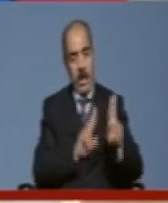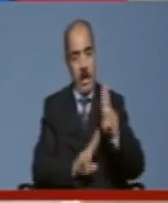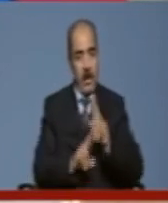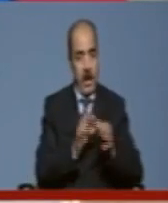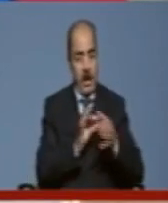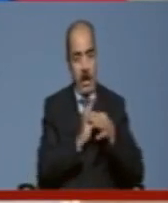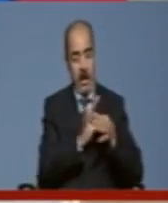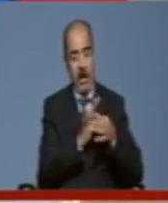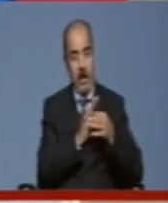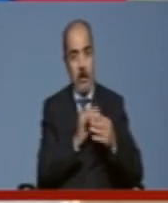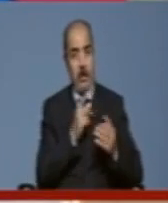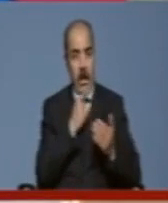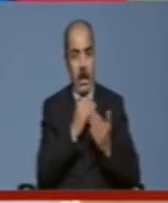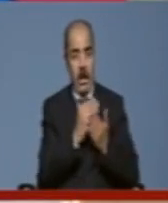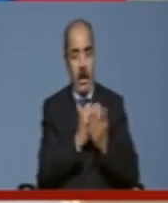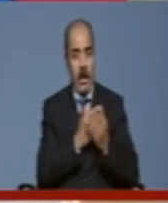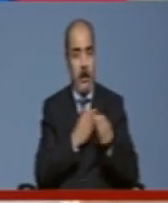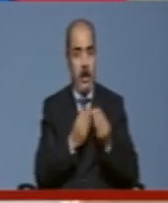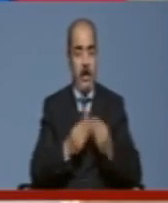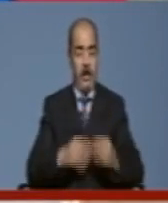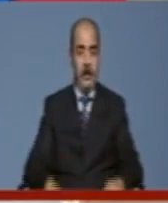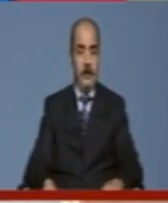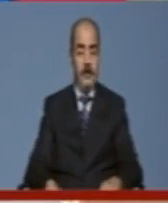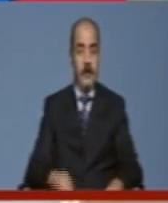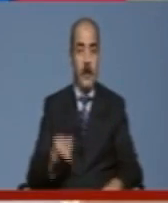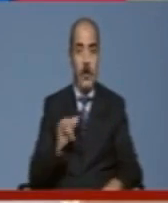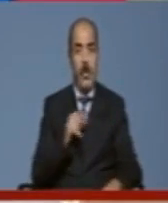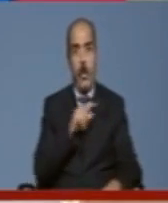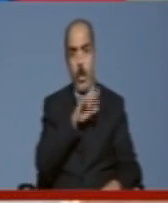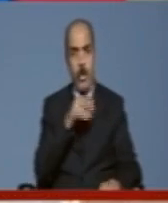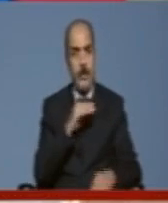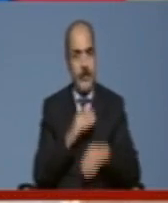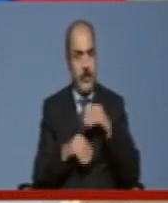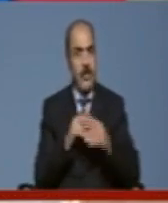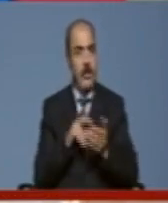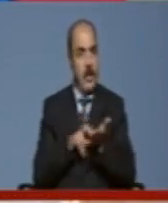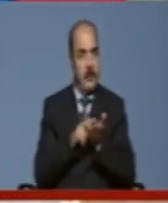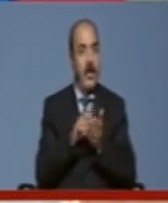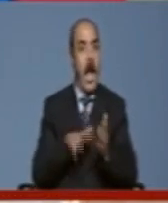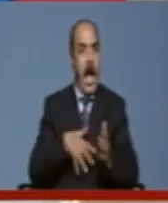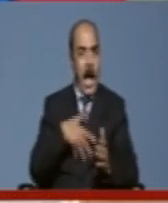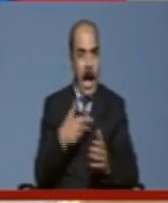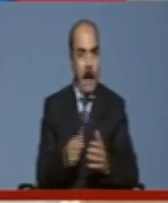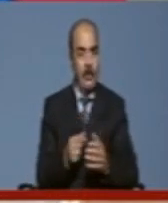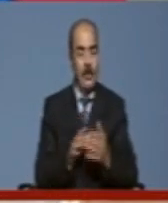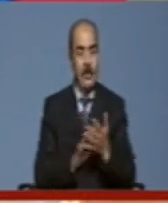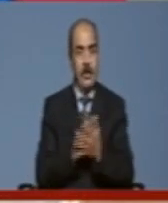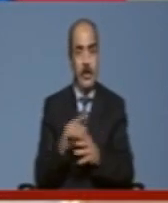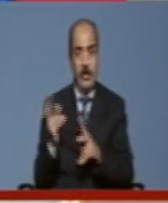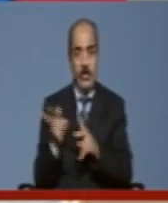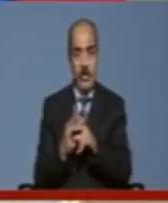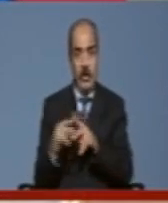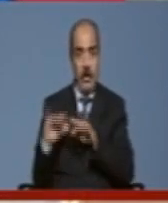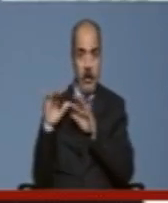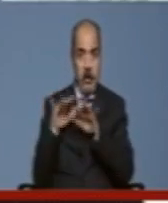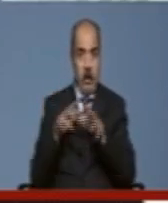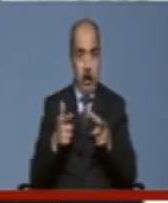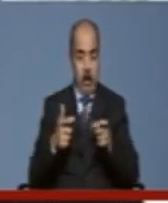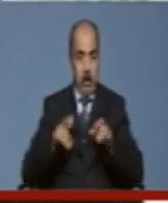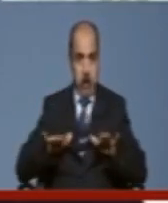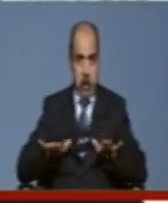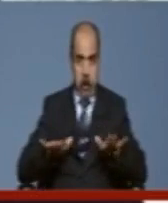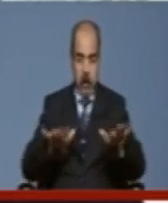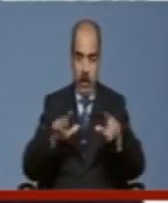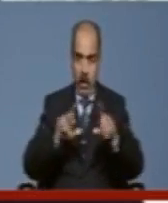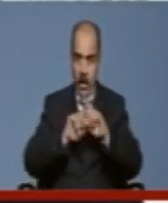أهمية إن احنا نسعى من أجل عدم الاجتياح البري للقطاع، وده أمر في منتهى الأهمية أنا بسجله